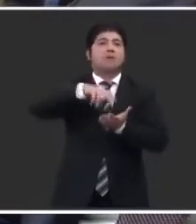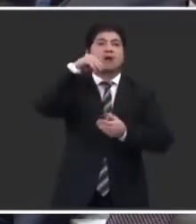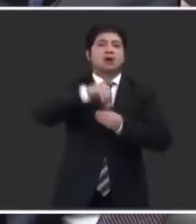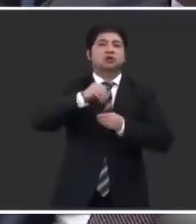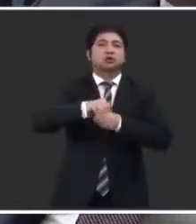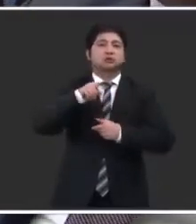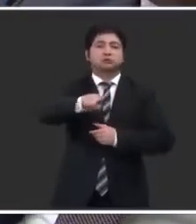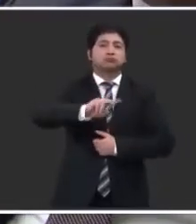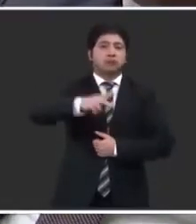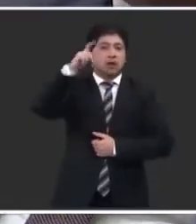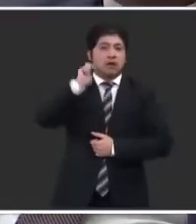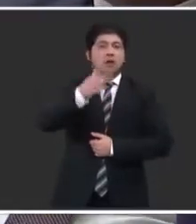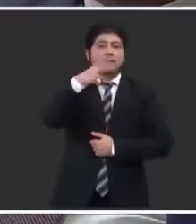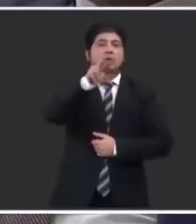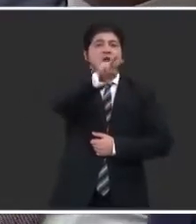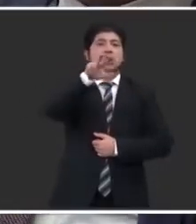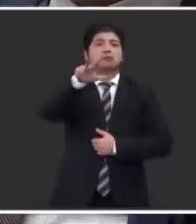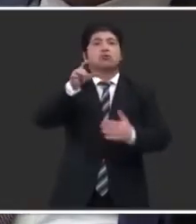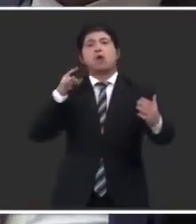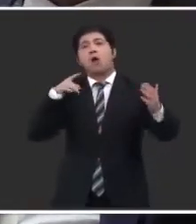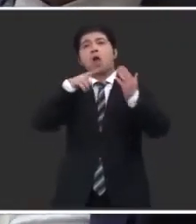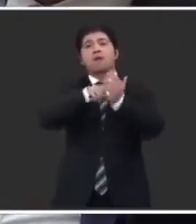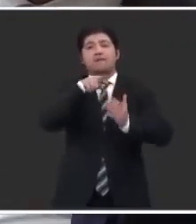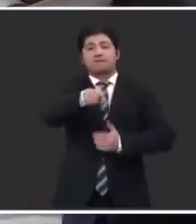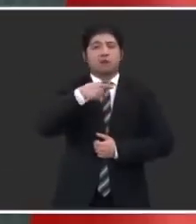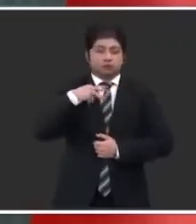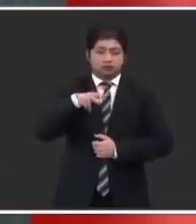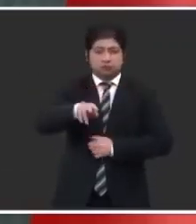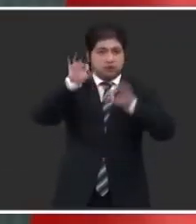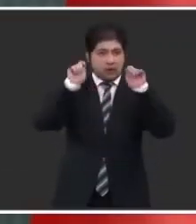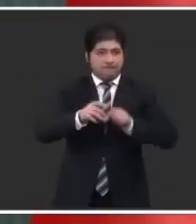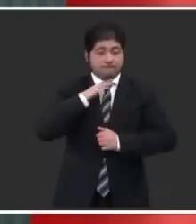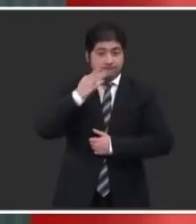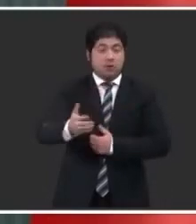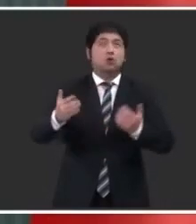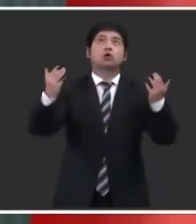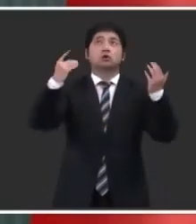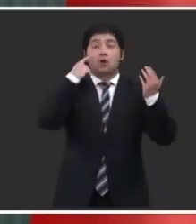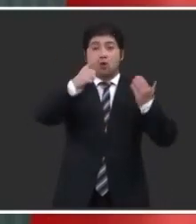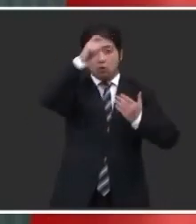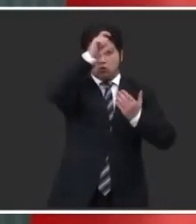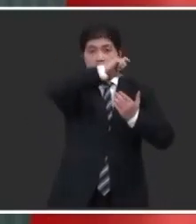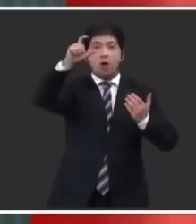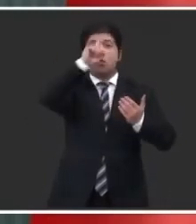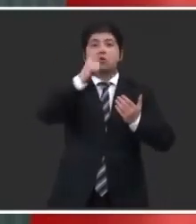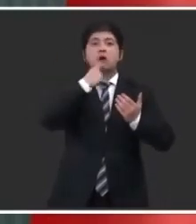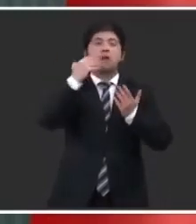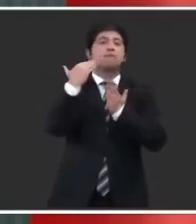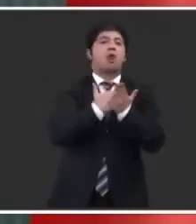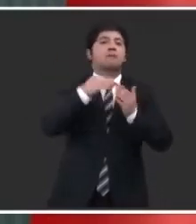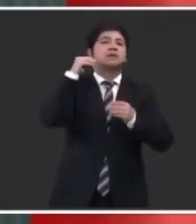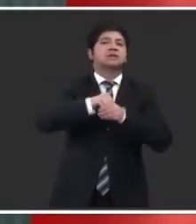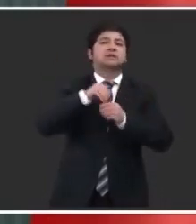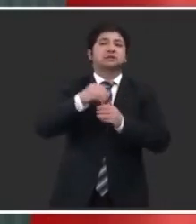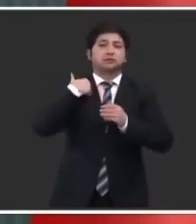atılımı olan 2023 hedefleriyle buluşturduğumuz gibi İnşallah Türkiye 100 Yılı programına